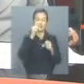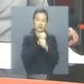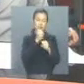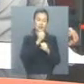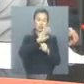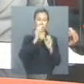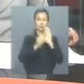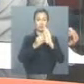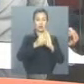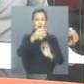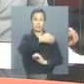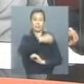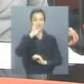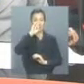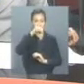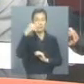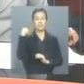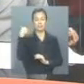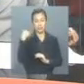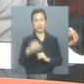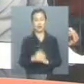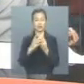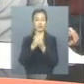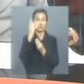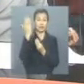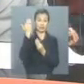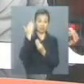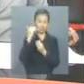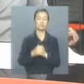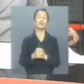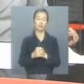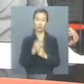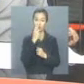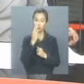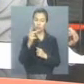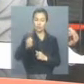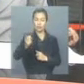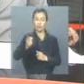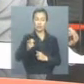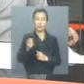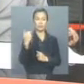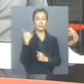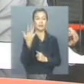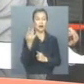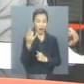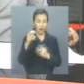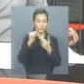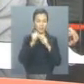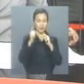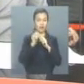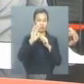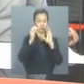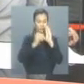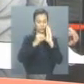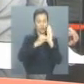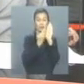ค่ะตลอดสุดสัปดาห์ที่ผ่านมานะคะพื้นที่อีกฝั่งหนึ่งที่ต้องเฝ้าระวังอย่างต่อเนื่องแล้วก็ติดตามอย่างใกล้ชิดนั่นก็คือพื้นที่ฝั่งตะวันตกของกรุงเทพมหาน